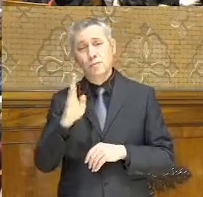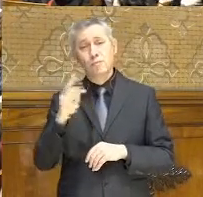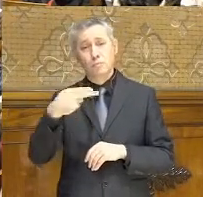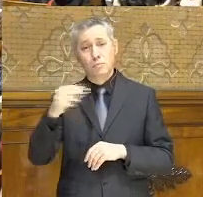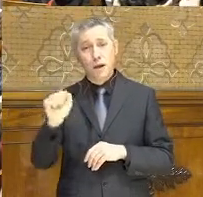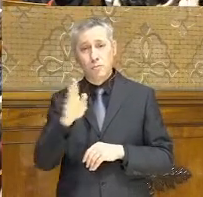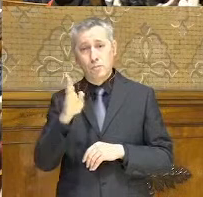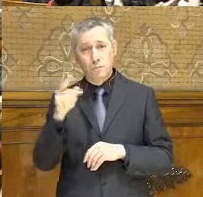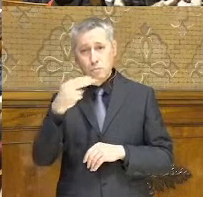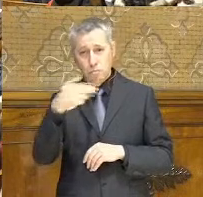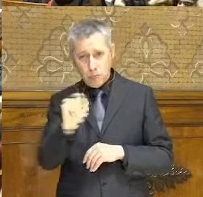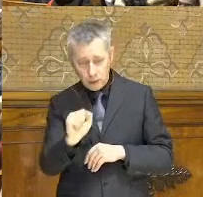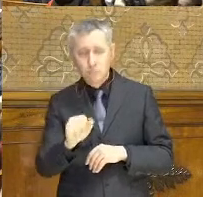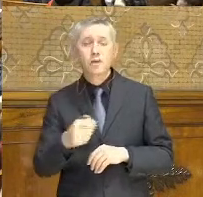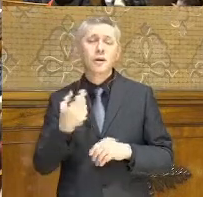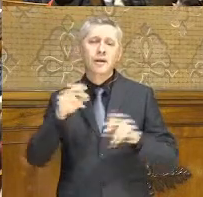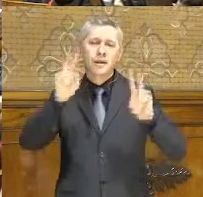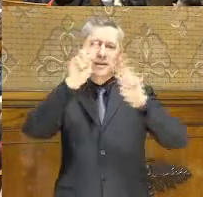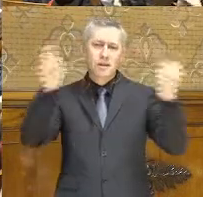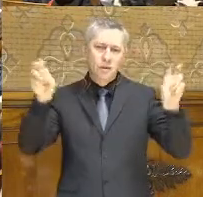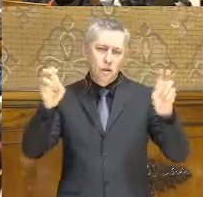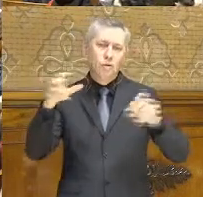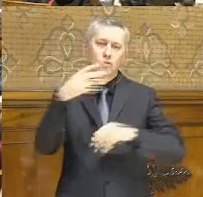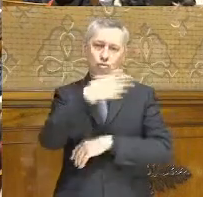titolo Chimes of Freedom.